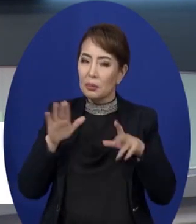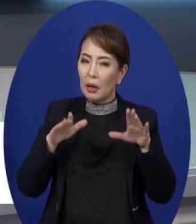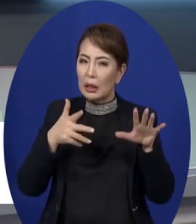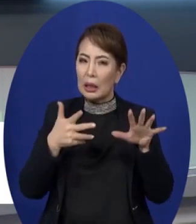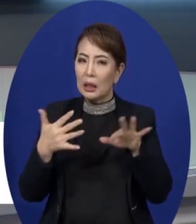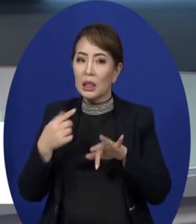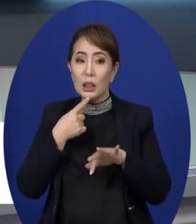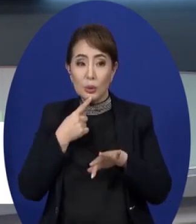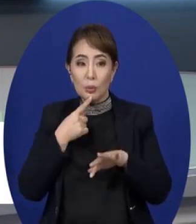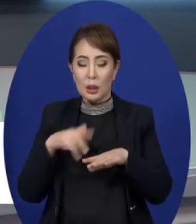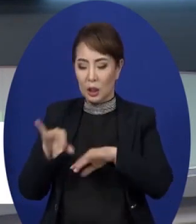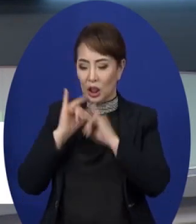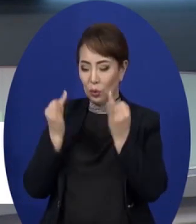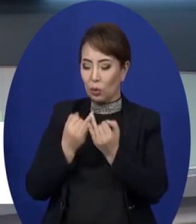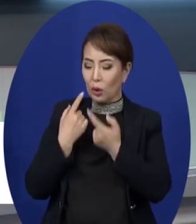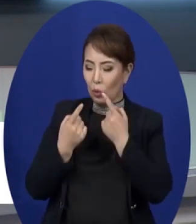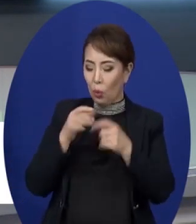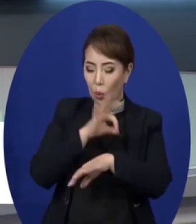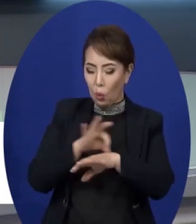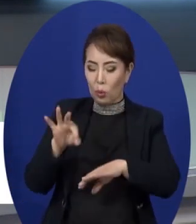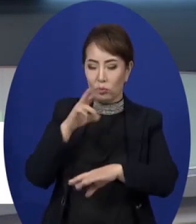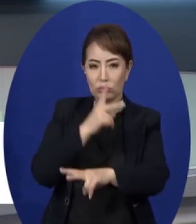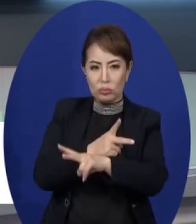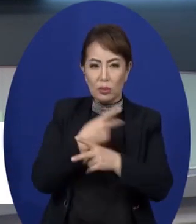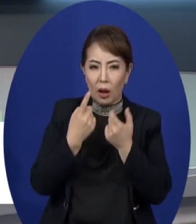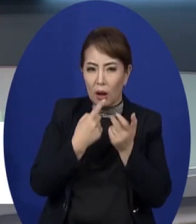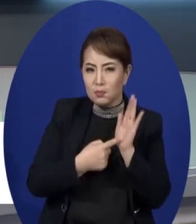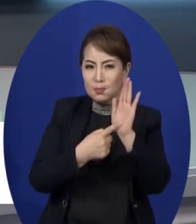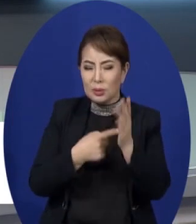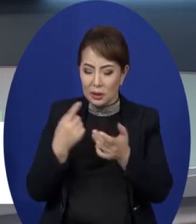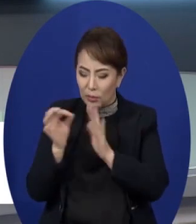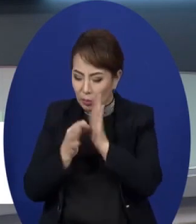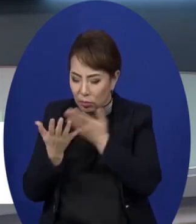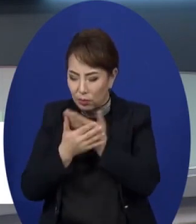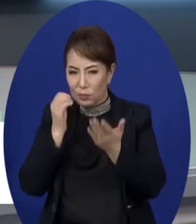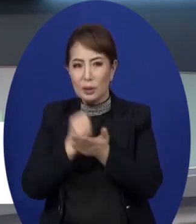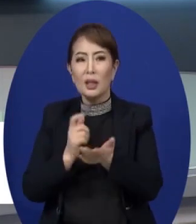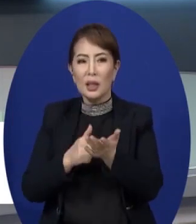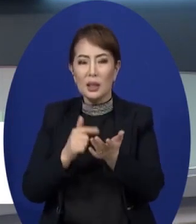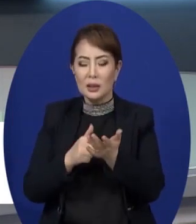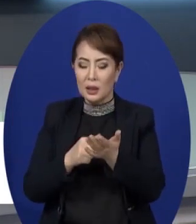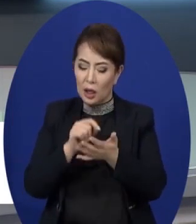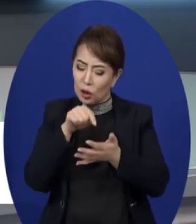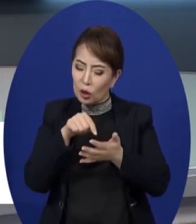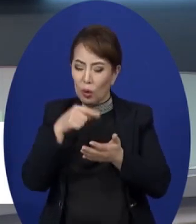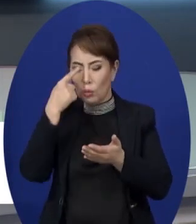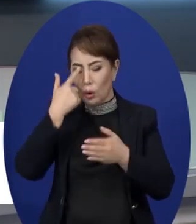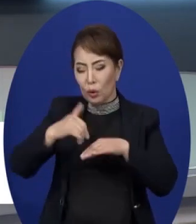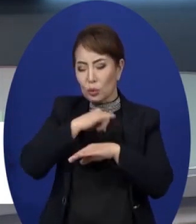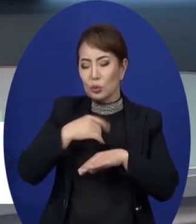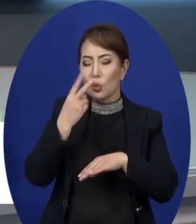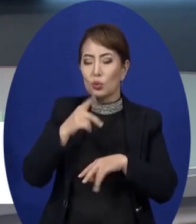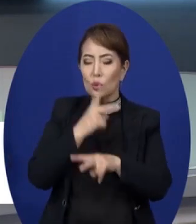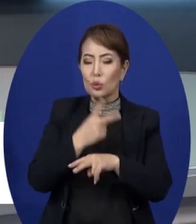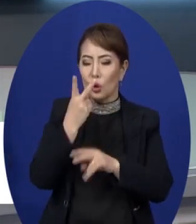Тиймээс Улсын Их Хурал холбогдох хууль тогтоомжийн төслийг цаг алдалгүйгээр хэлэлцэн шийдвэрлэх шаардлага тулгамдж байна. Иймд Монгол Улсын Үндсэн хуулийн